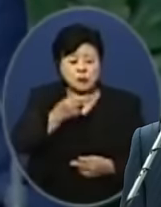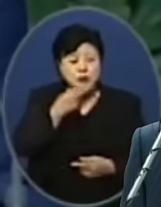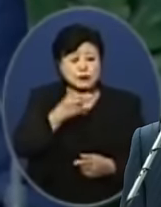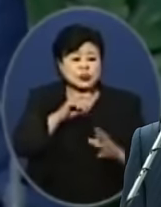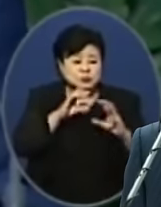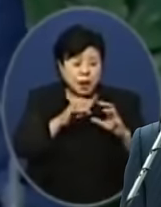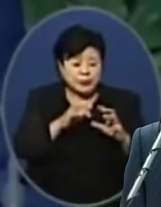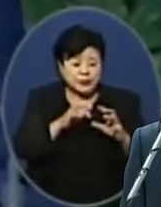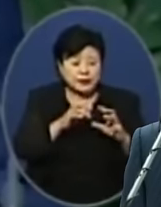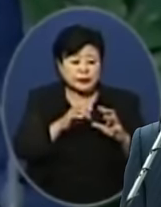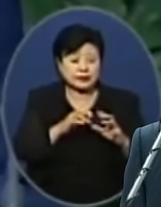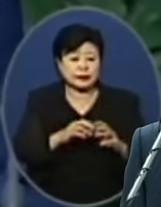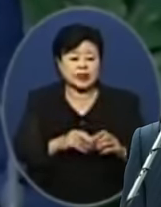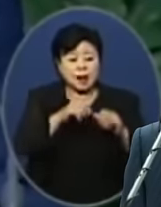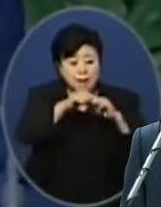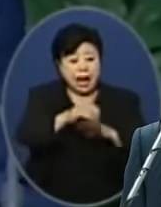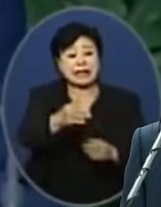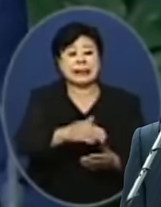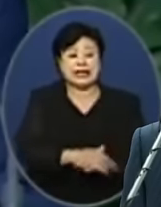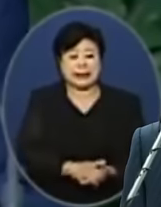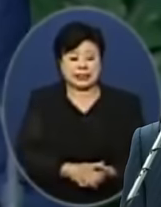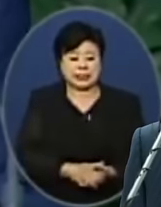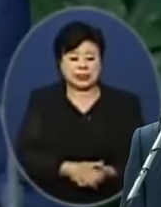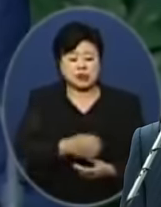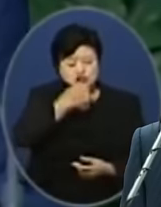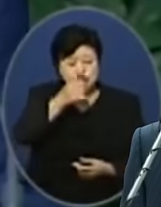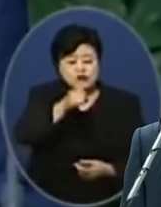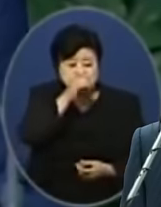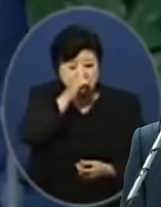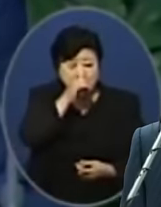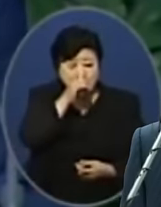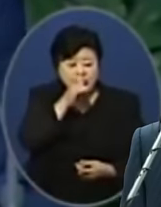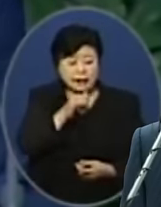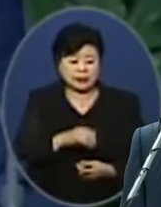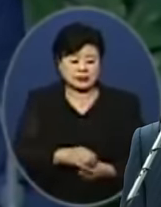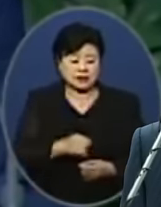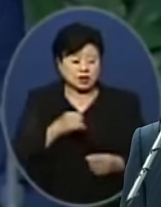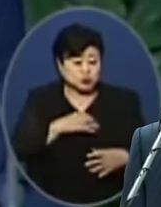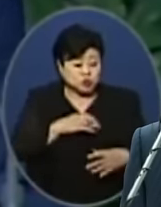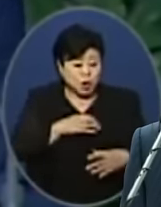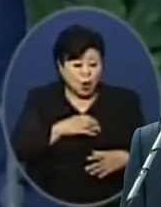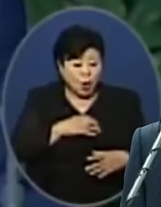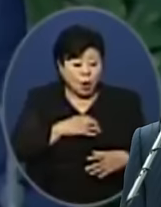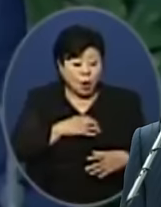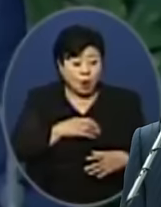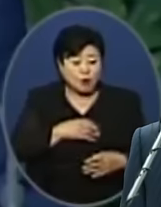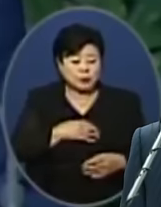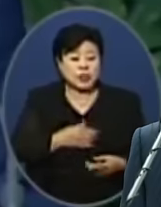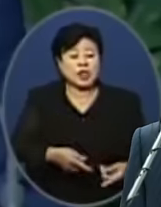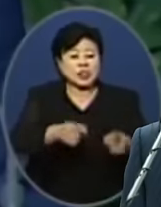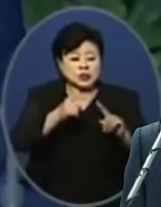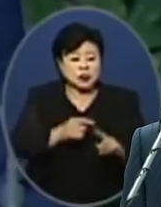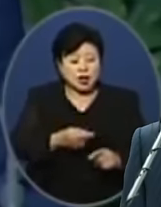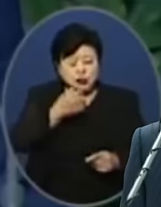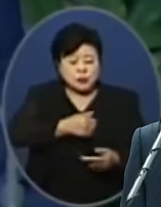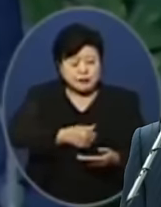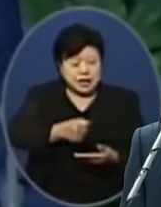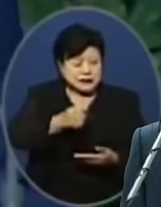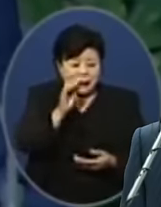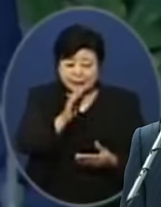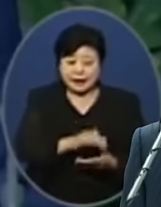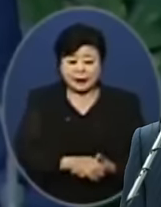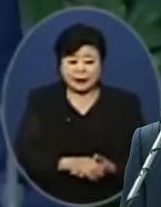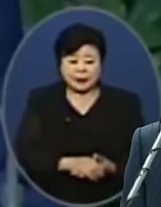없으면 망합니다. 꿈이 바로 두려움이 들어와서 꿈을 빼앗아가면 안 되는